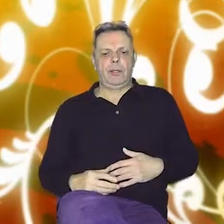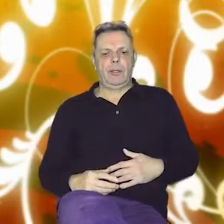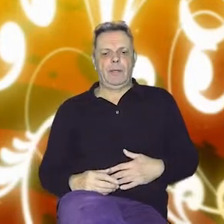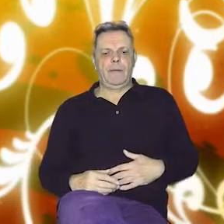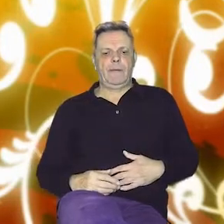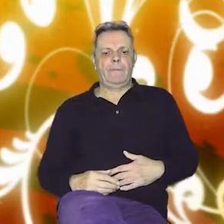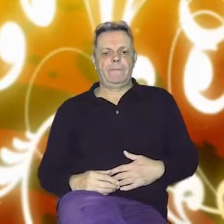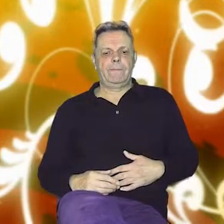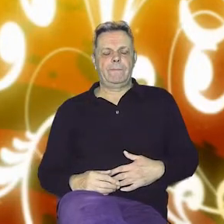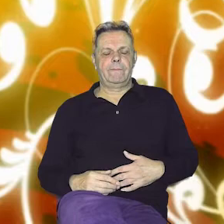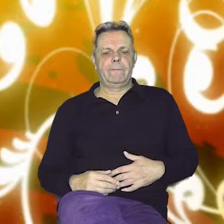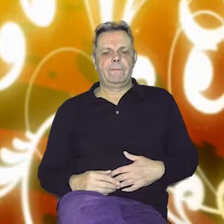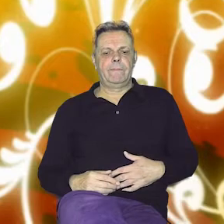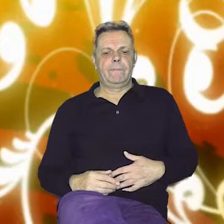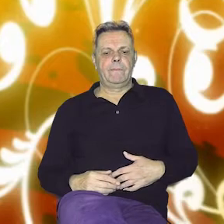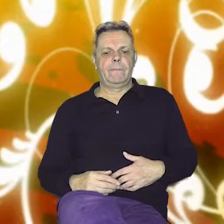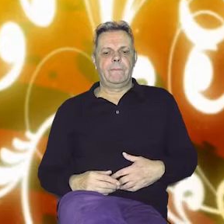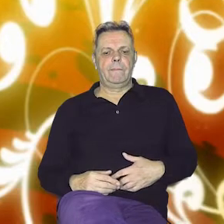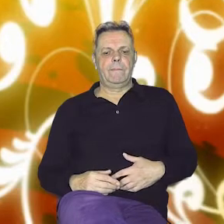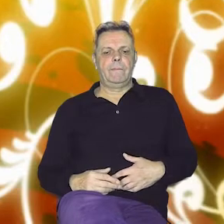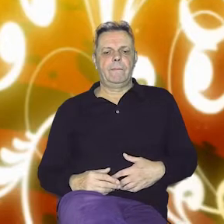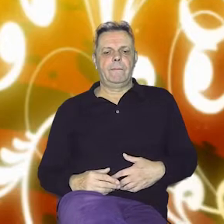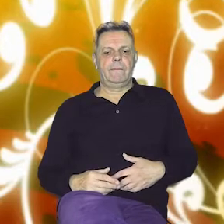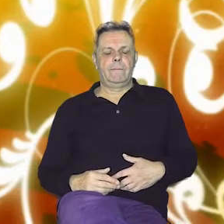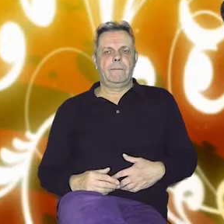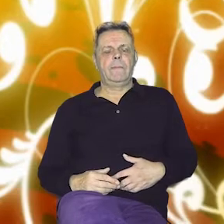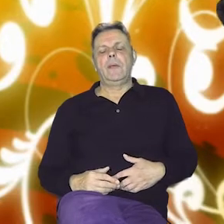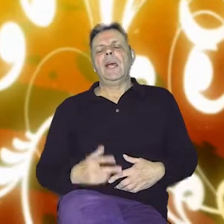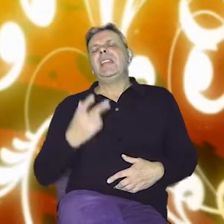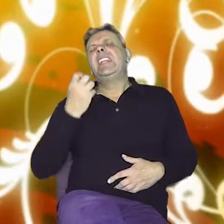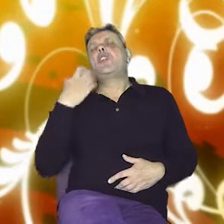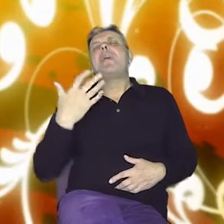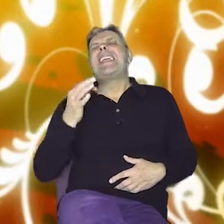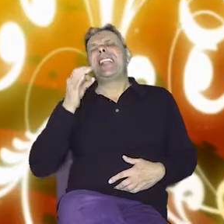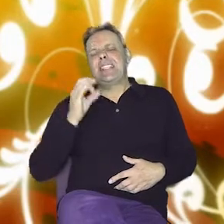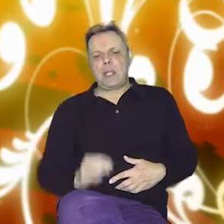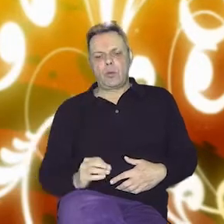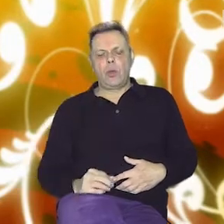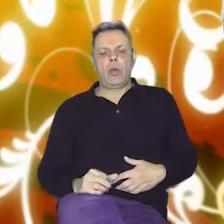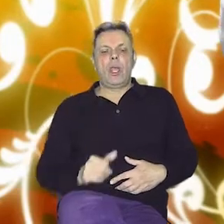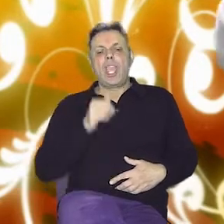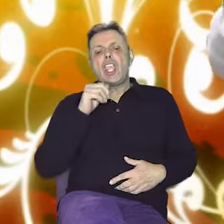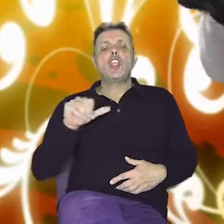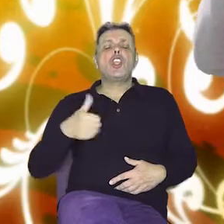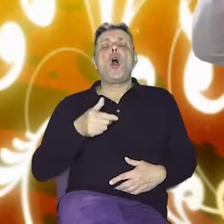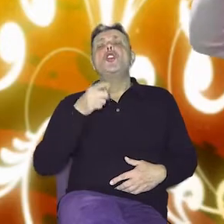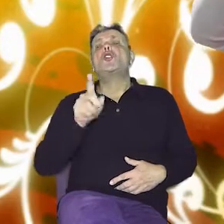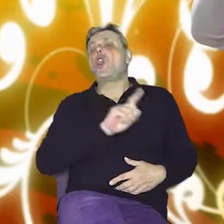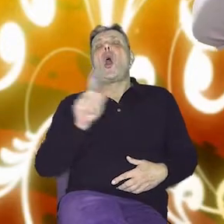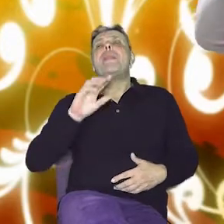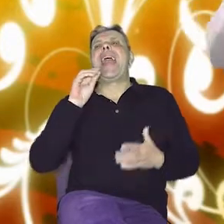se ne govori glasno. Ali 350 sigurno 100% točno. I još skoro toliko